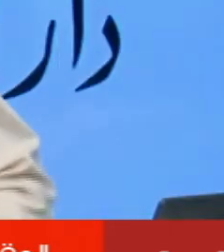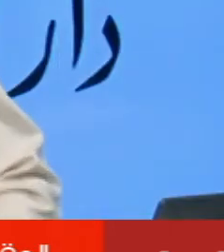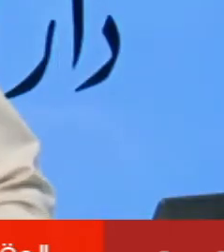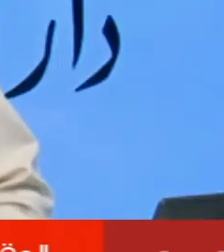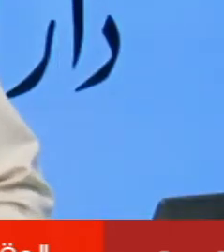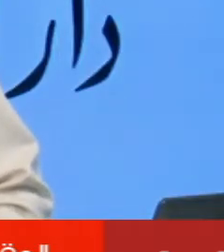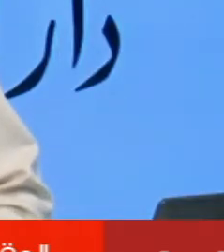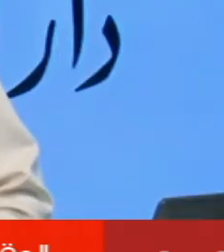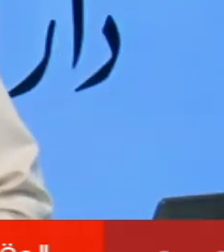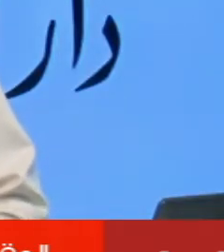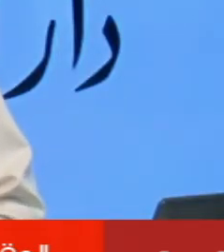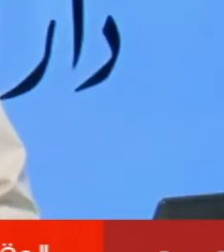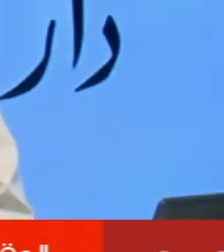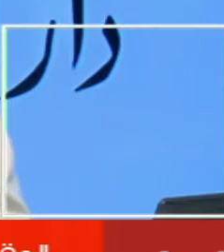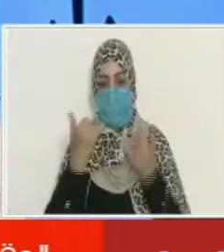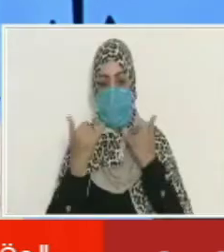الاتصال.